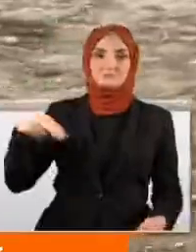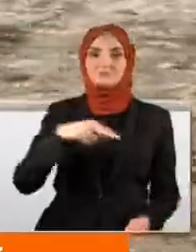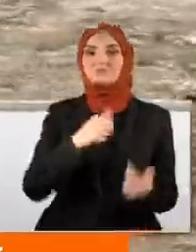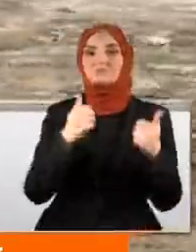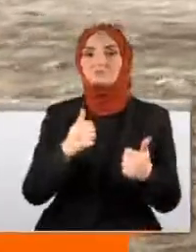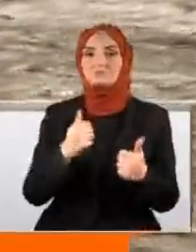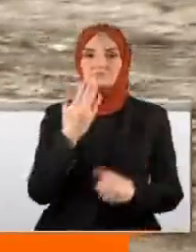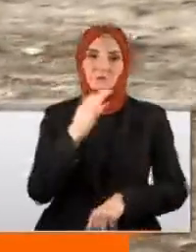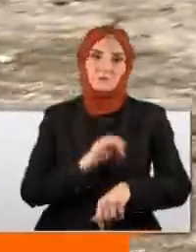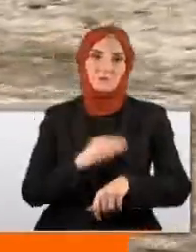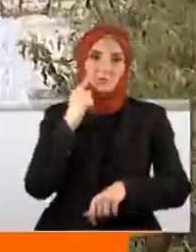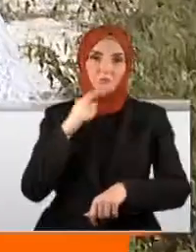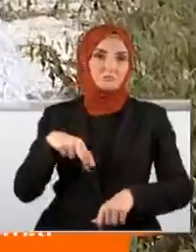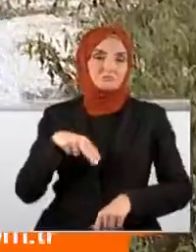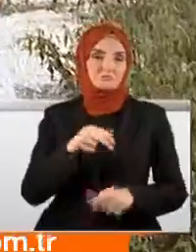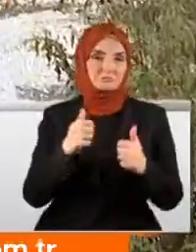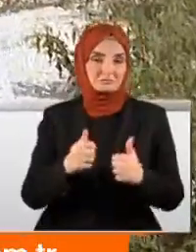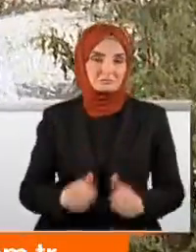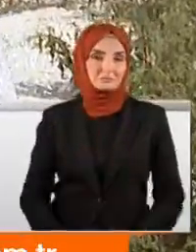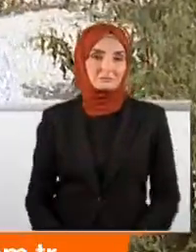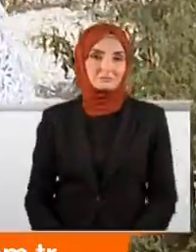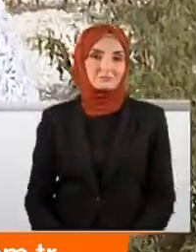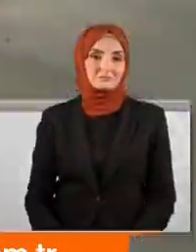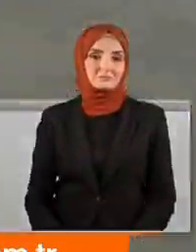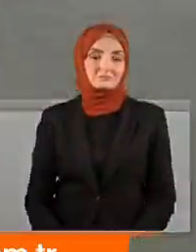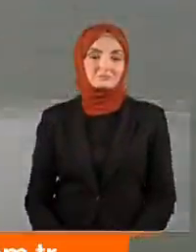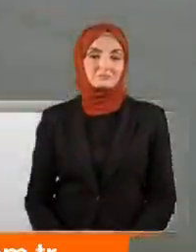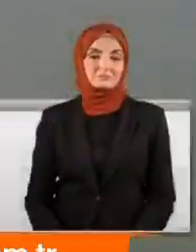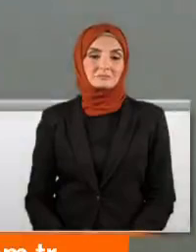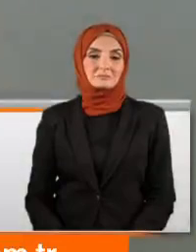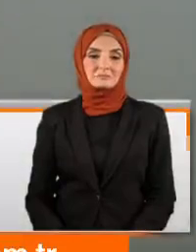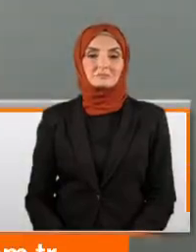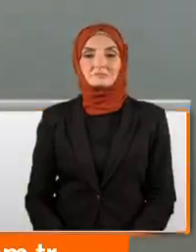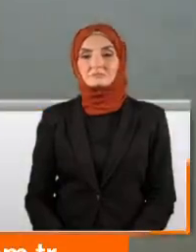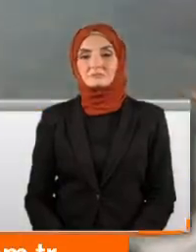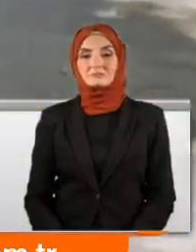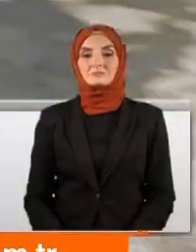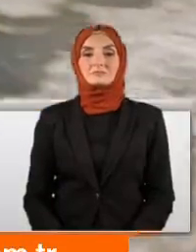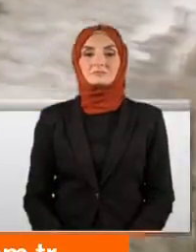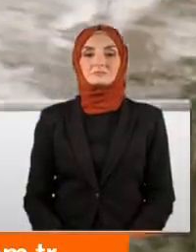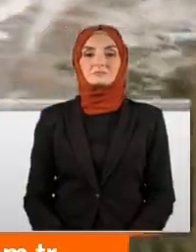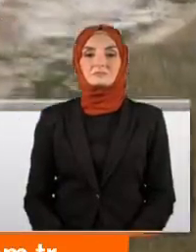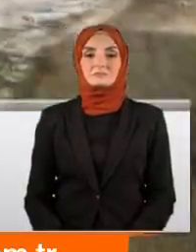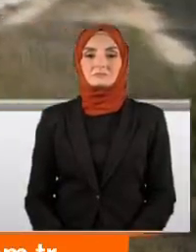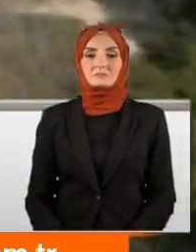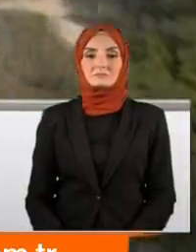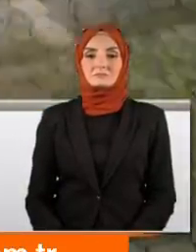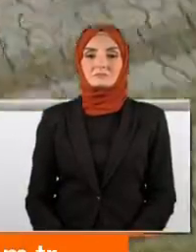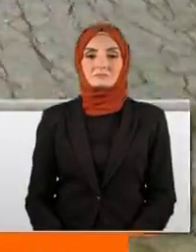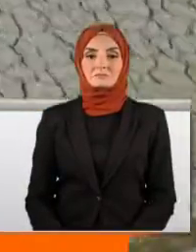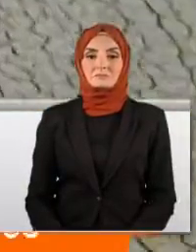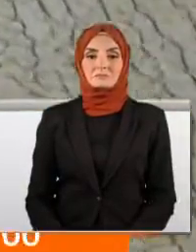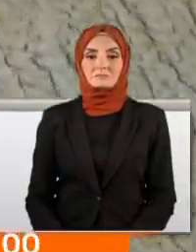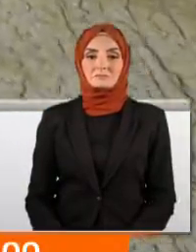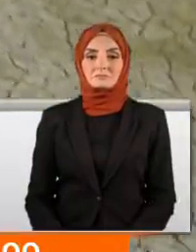dakikada geçtik karşı köye. Evet. 2 gün boyunca yağış yağdı ama bu da yeterli değil gördüğünüz gibi. Hiç doldurmadı gölümüzü. Suyumuz bitebilir yani